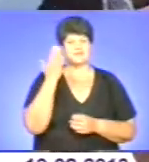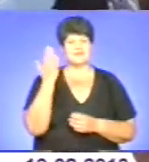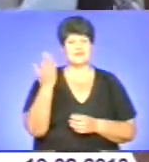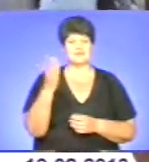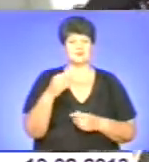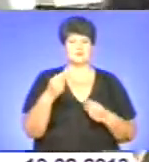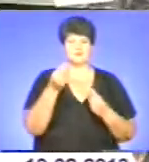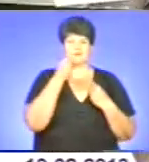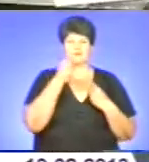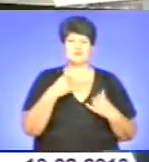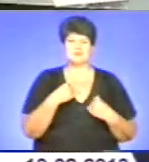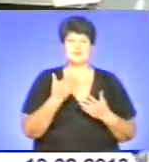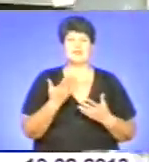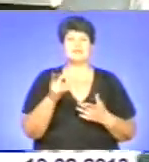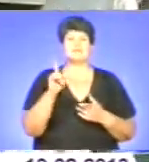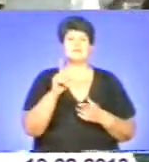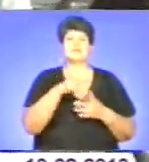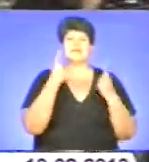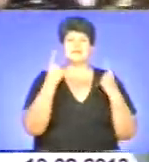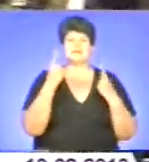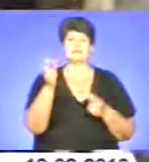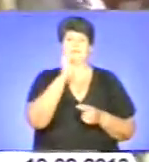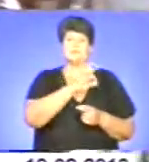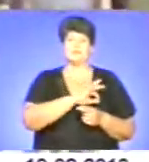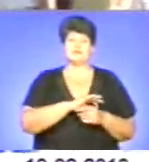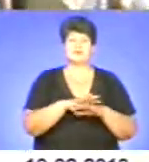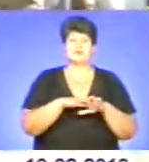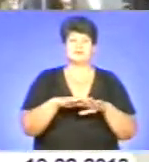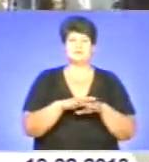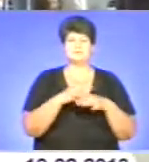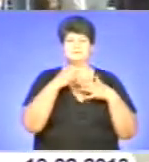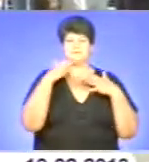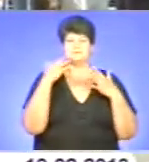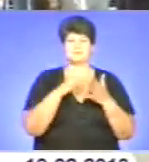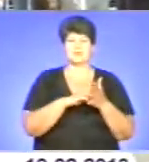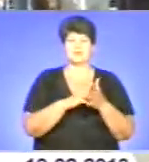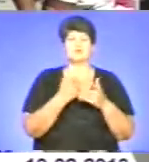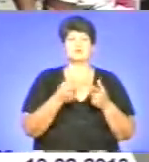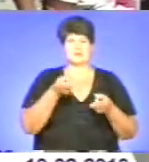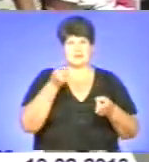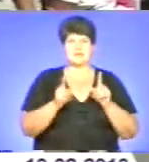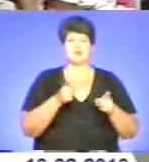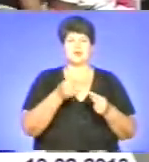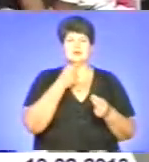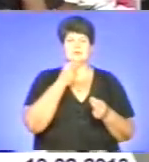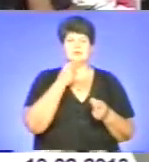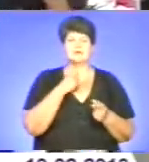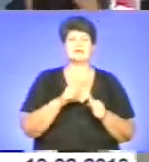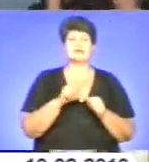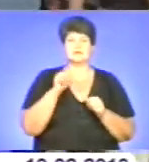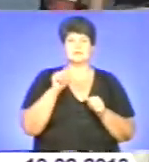загустину високий попит на ярмарку через ряд причин фахівці вважають що в основному через натуральні продукти до того ж